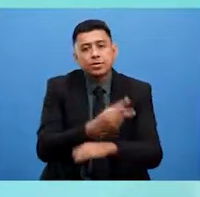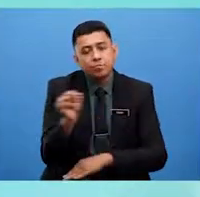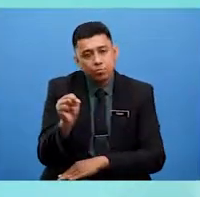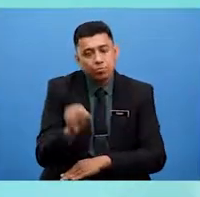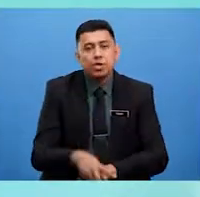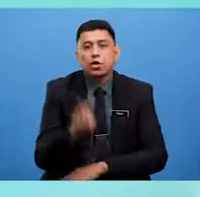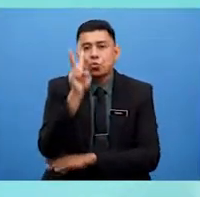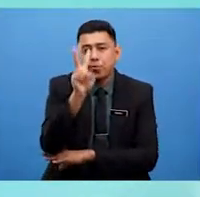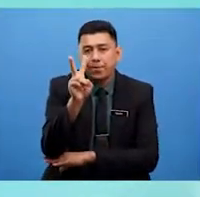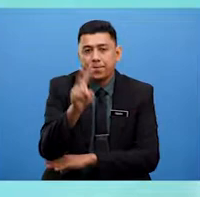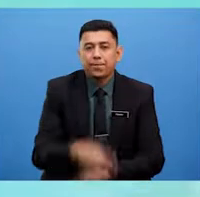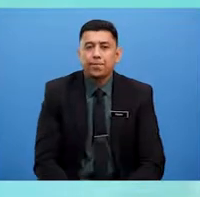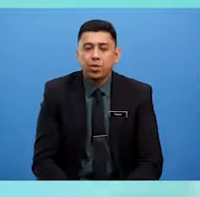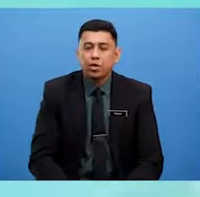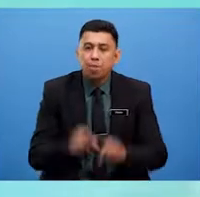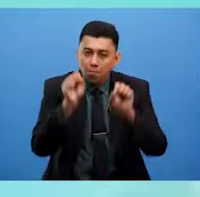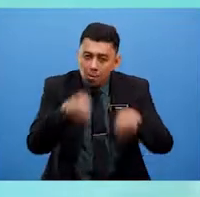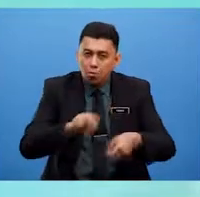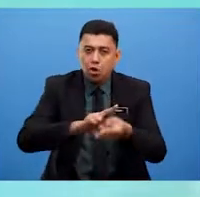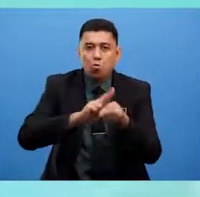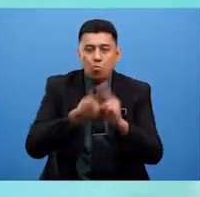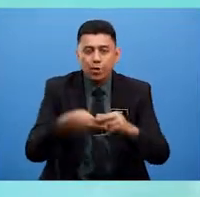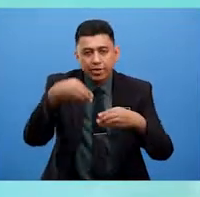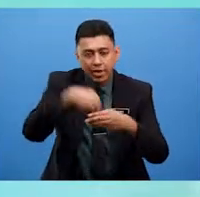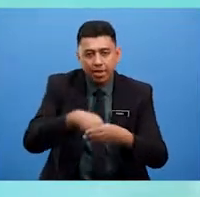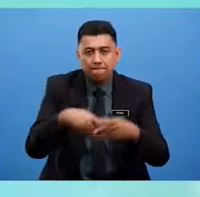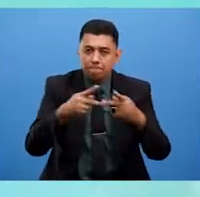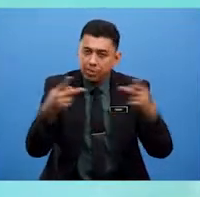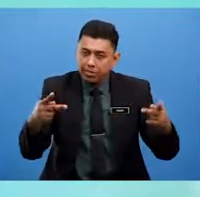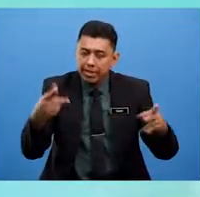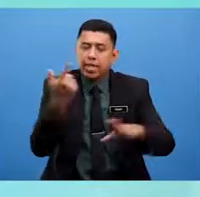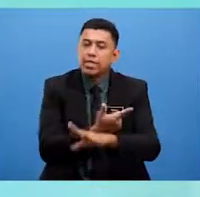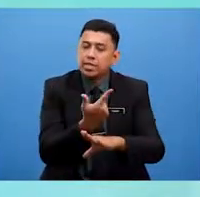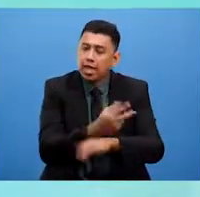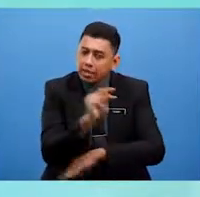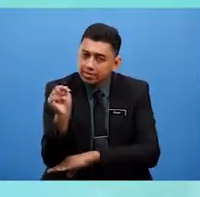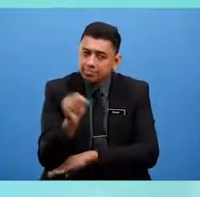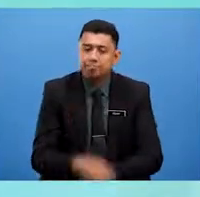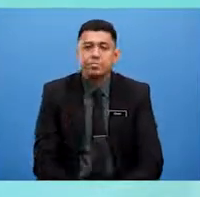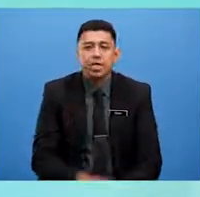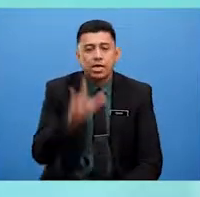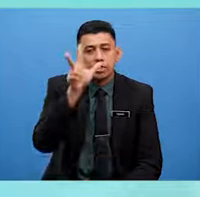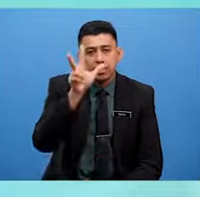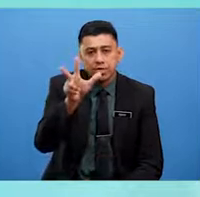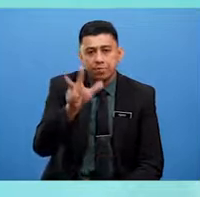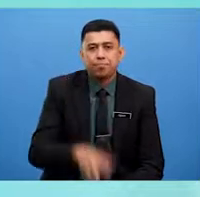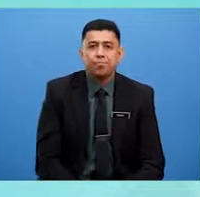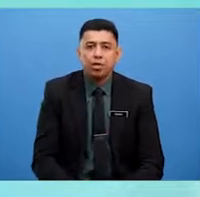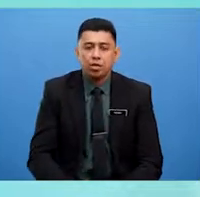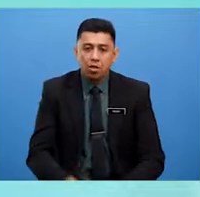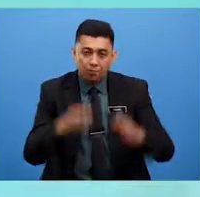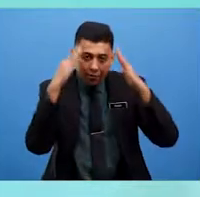kedua, ialah pemboleh ubah dalam periodisasi latihan. Yang ketiga, ialah